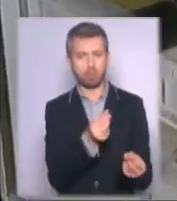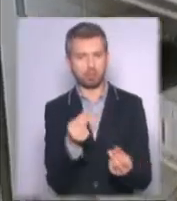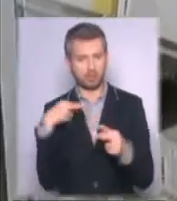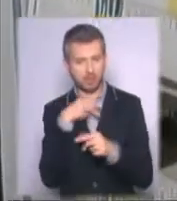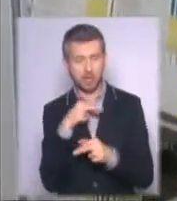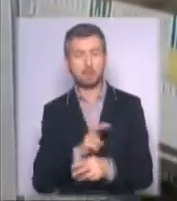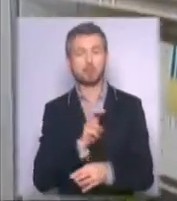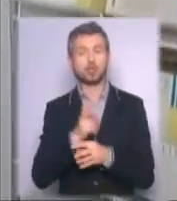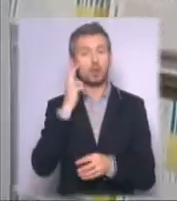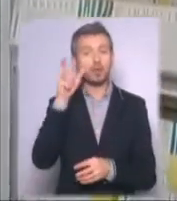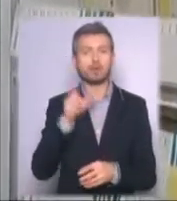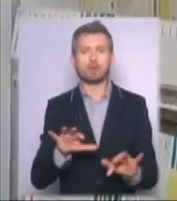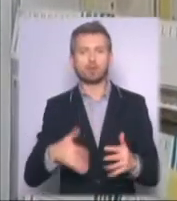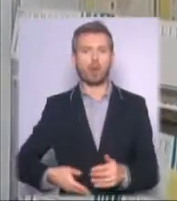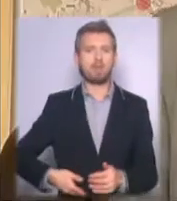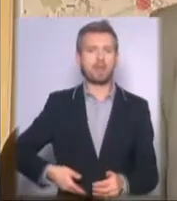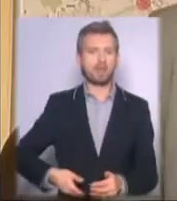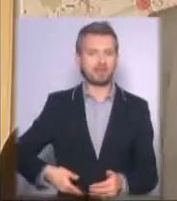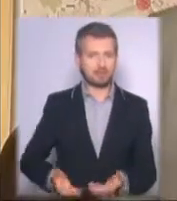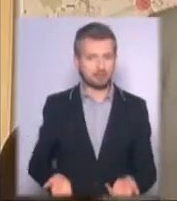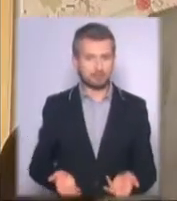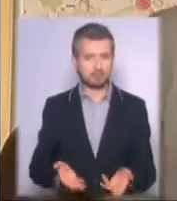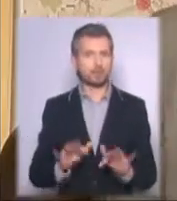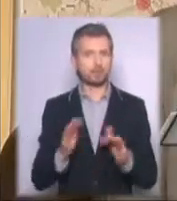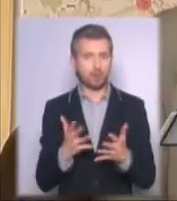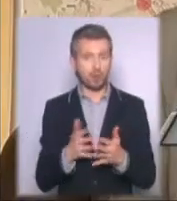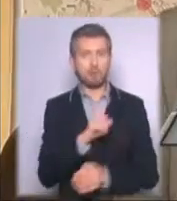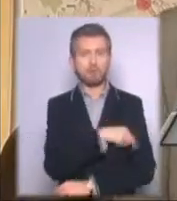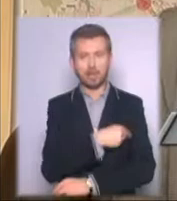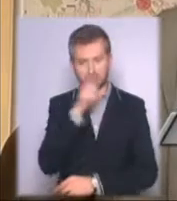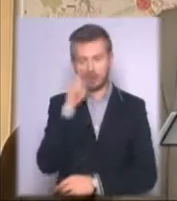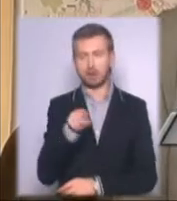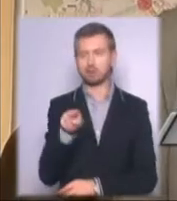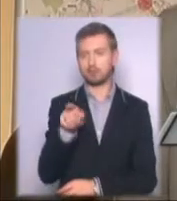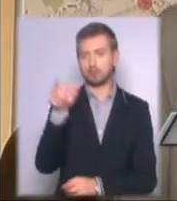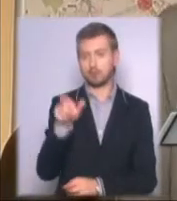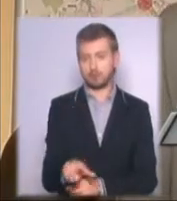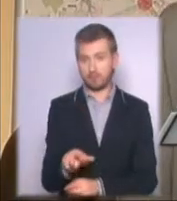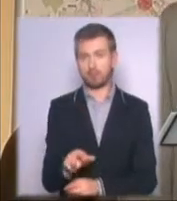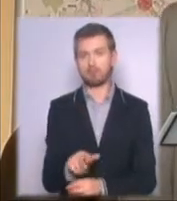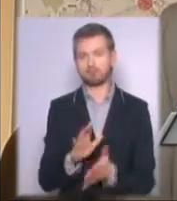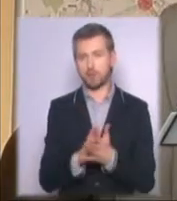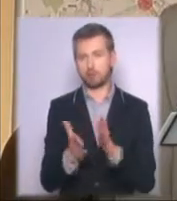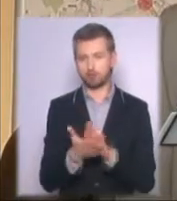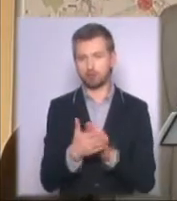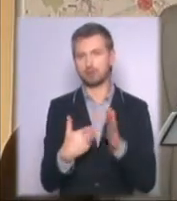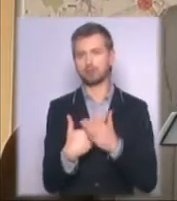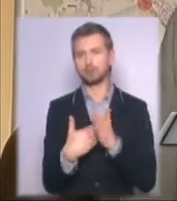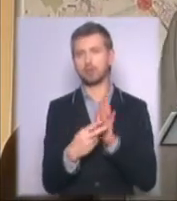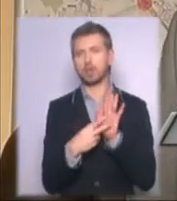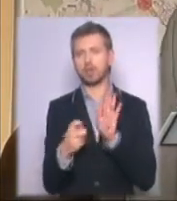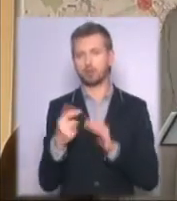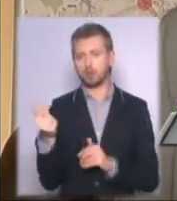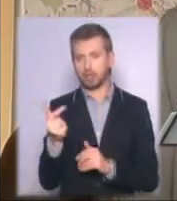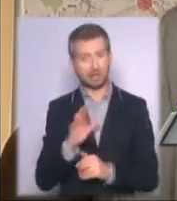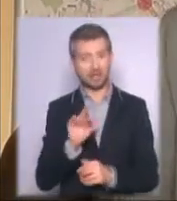київлянин, не дай Бог, з апендицитом в лікарню. Больниця знає, що на цього київлянина положено, пускай, 700 гривень. Не